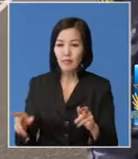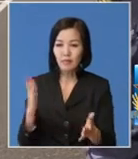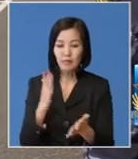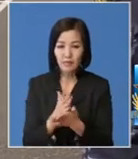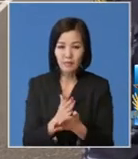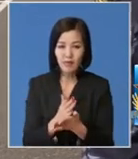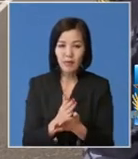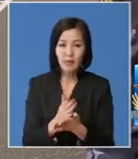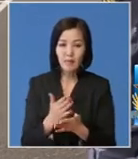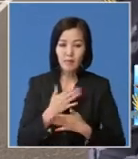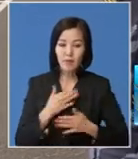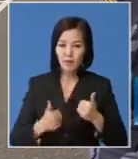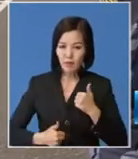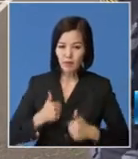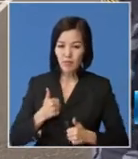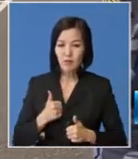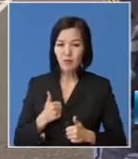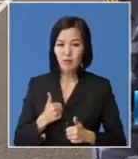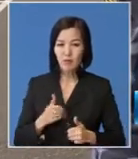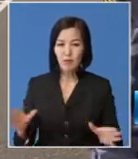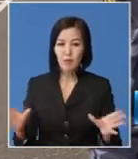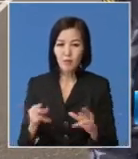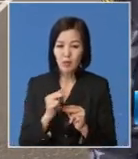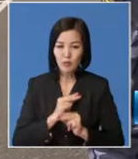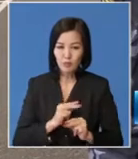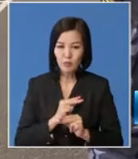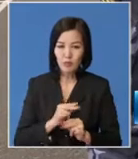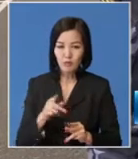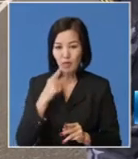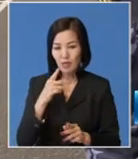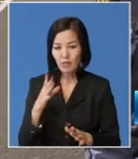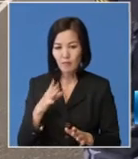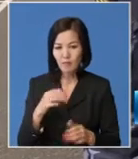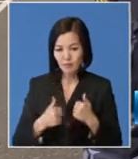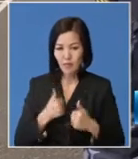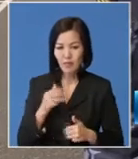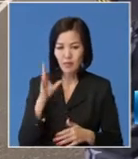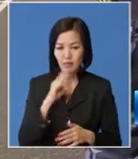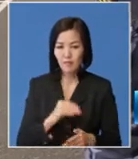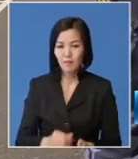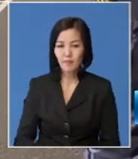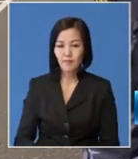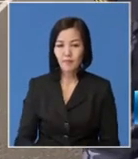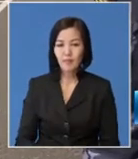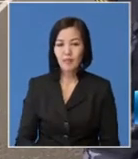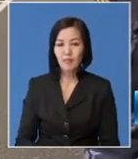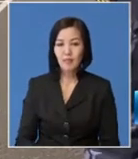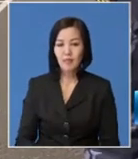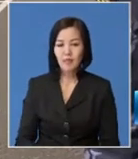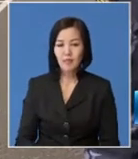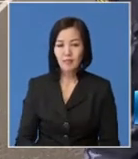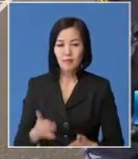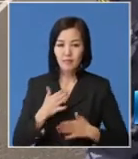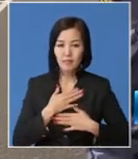үшін өте мақтанышпен тұтамын. Қайда жүрсем де осы бірге істеп жүрген әріптестерімді айтып жүремін. Бұл жерде жұмыс істеген мақтан етем. Яғни бұл жерде